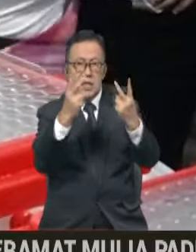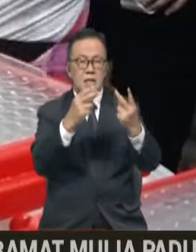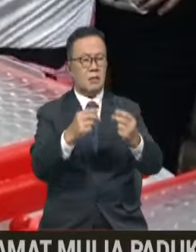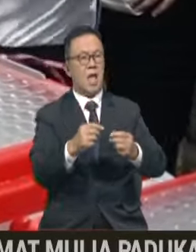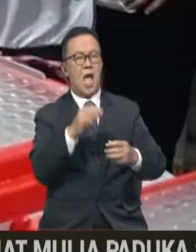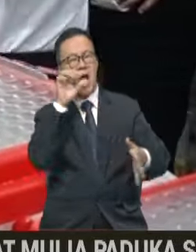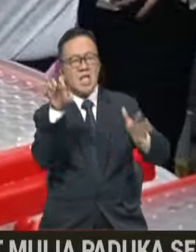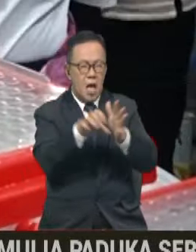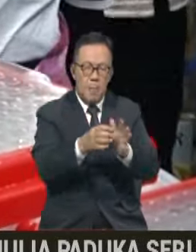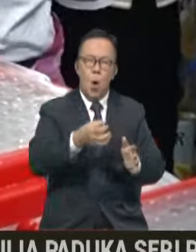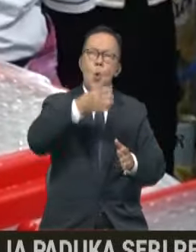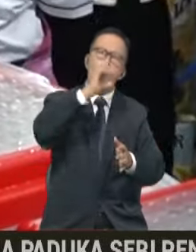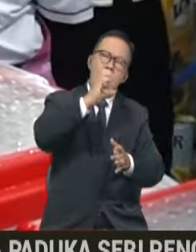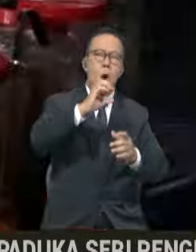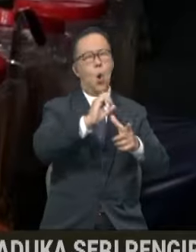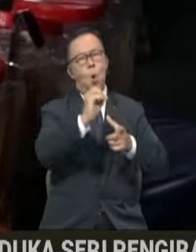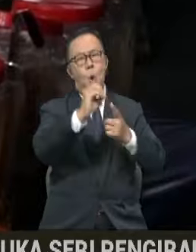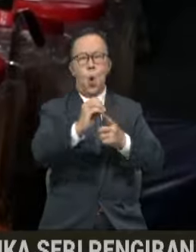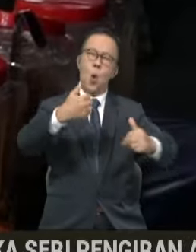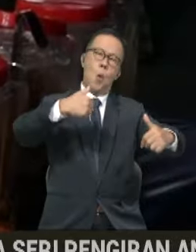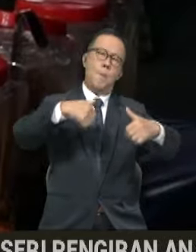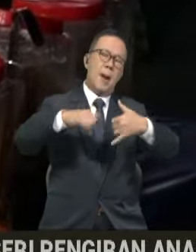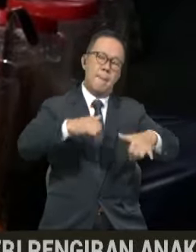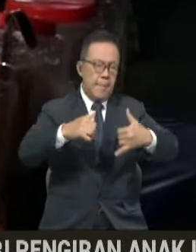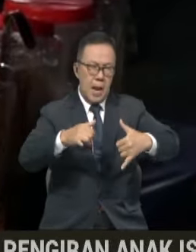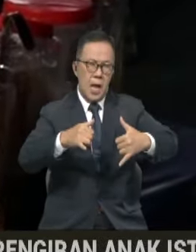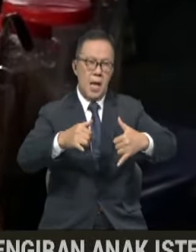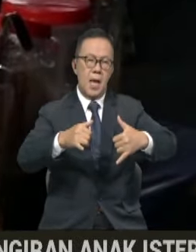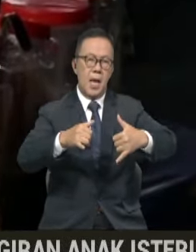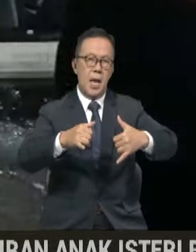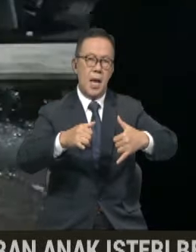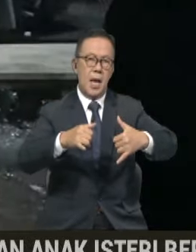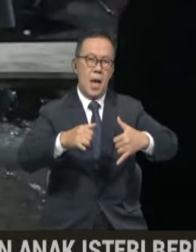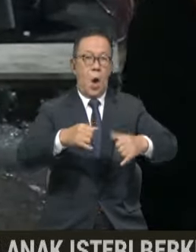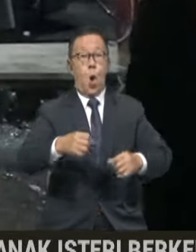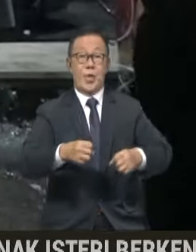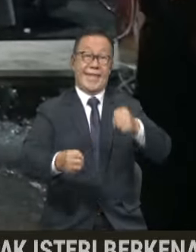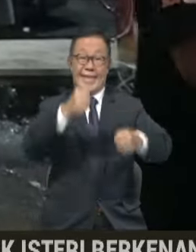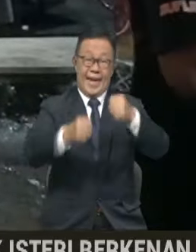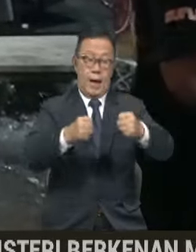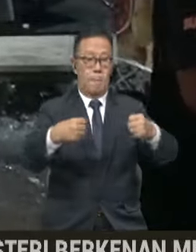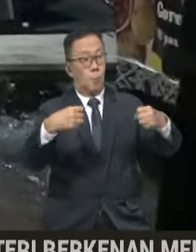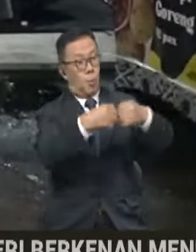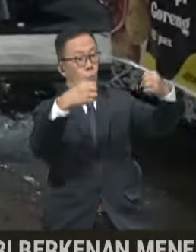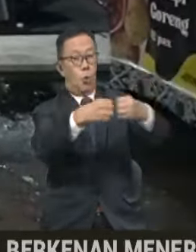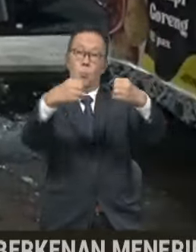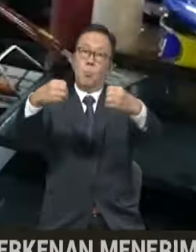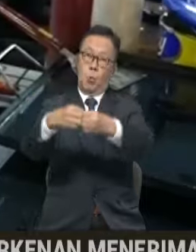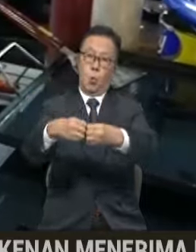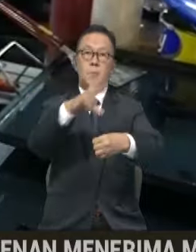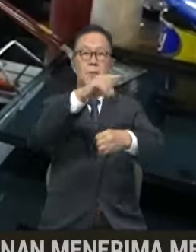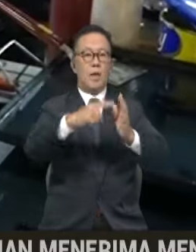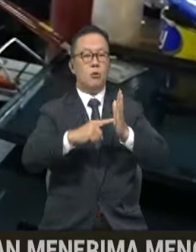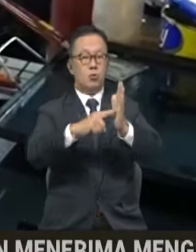juga aktiviti menarik bagi pengunjung kanak-kanak dan dewasa seperti kids bumper car, ATV car ride dan